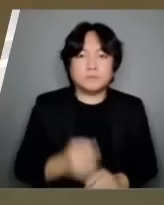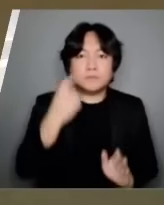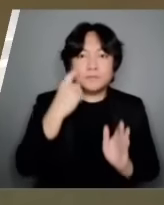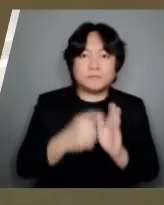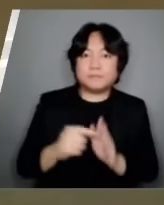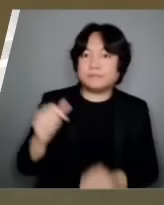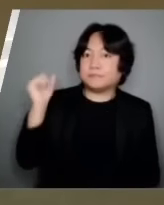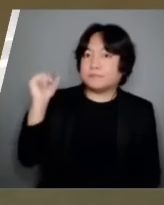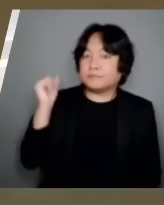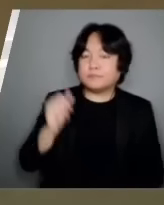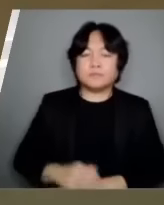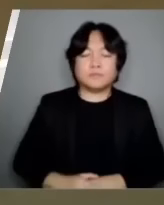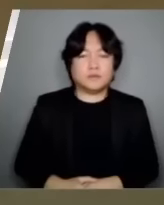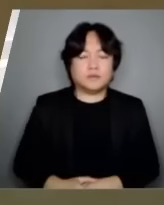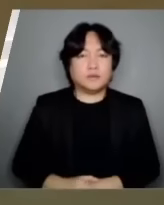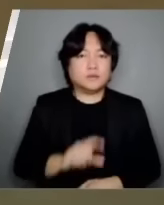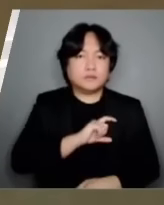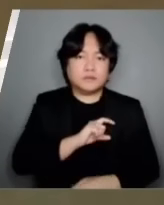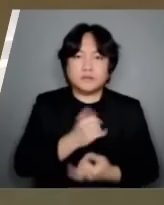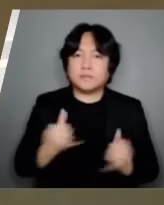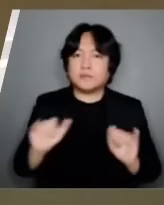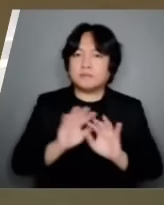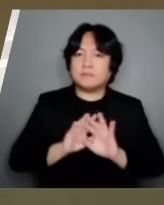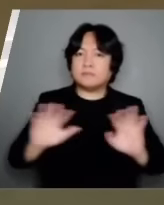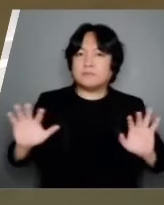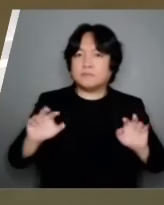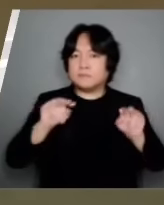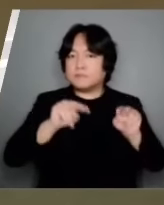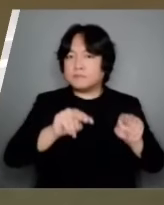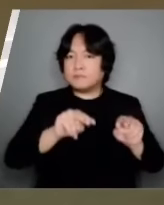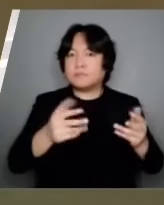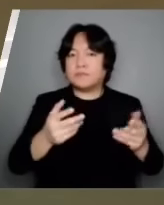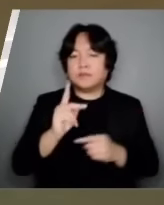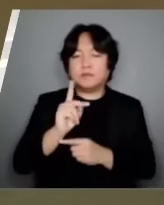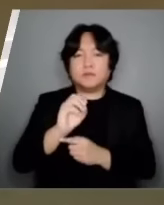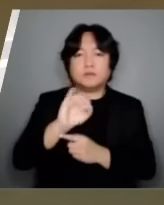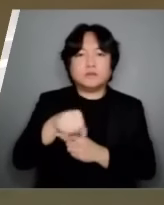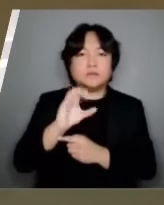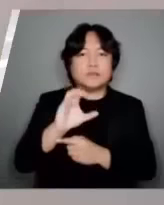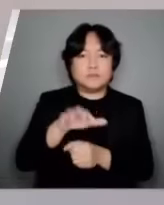ang pagbabantay ng pulisya sa entrada ng KOJC compound.